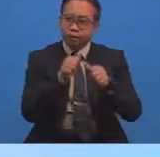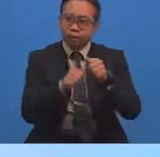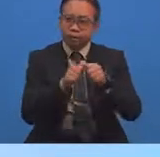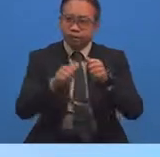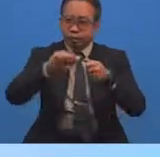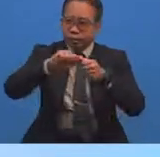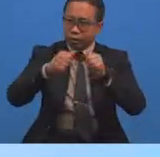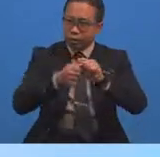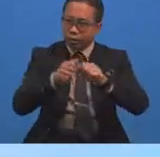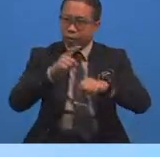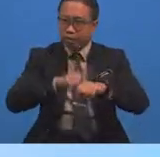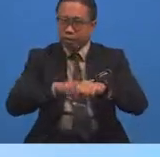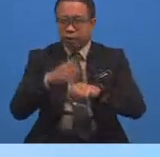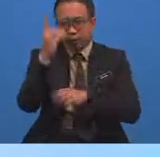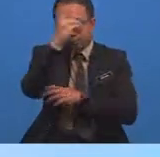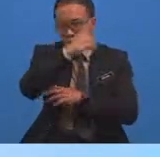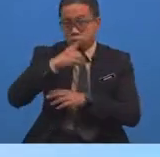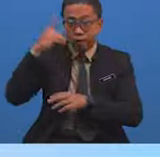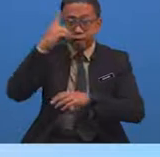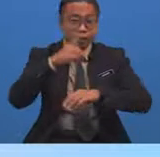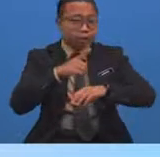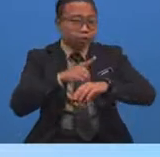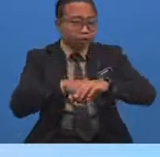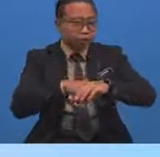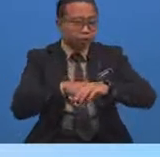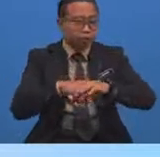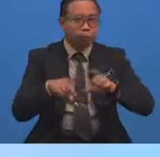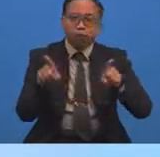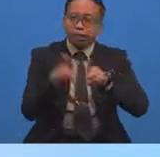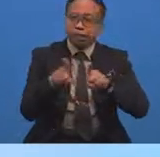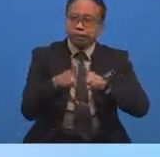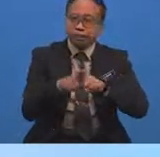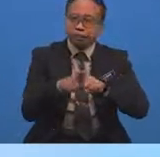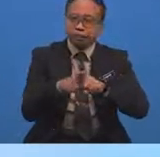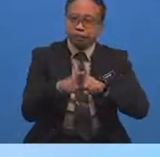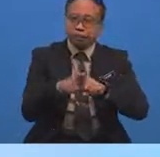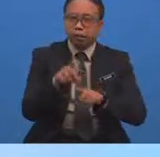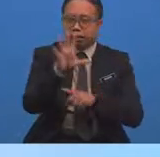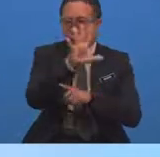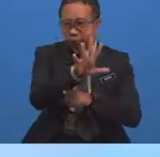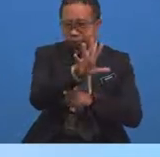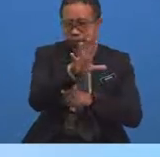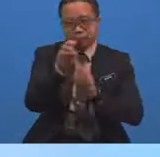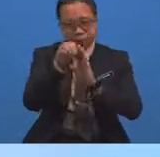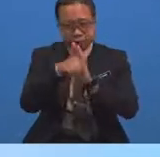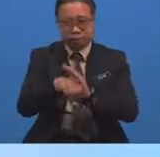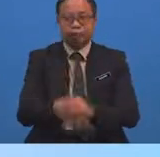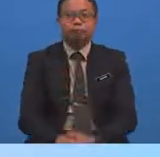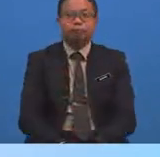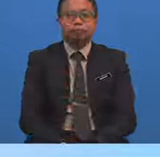angker padamu kejam bersamaan lima milik